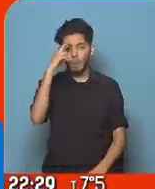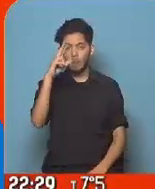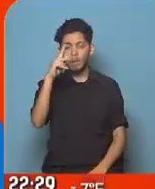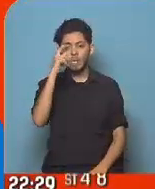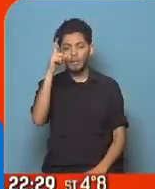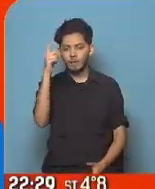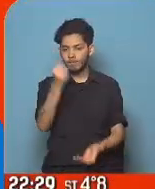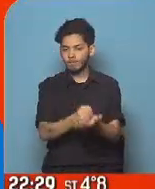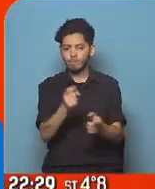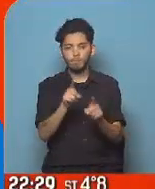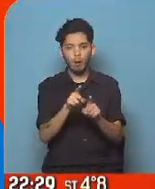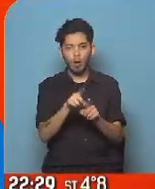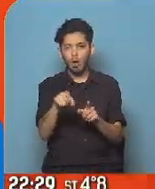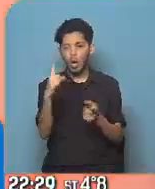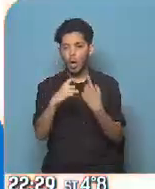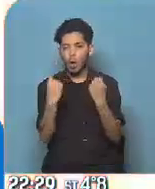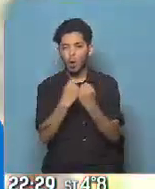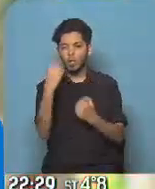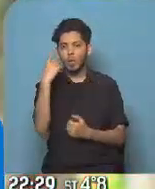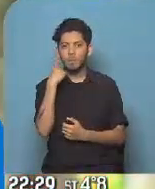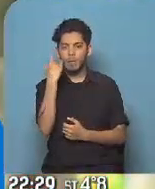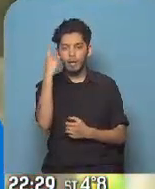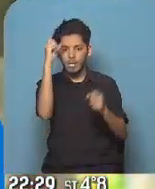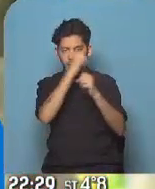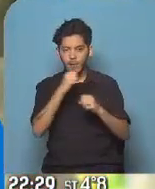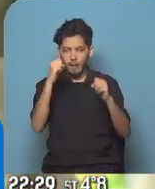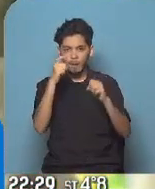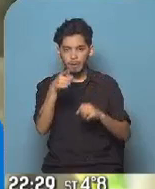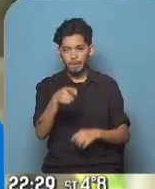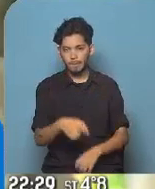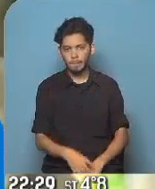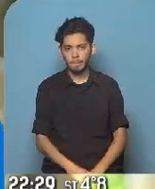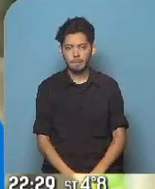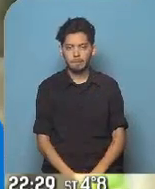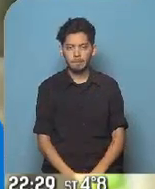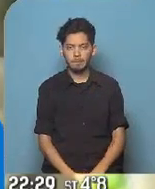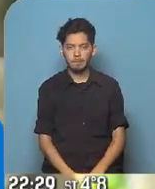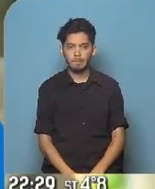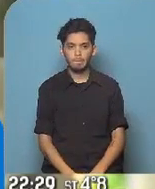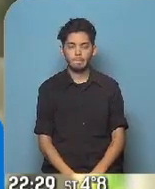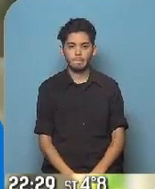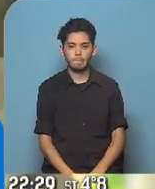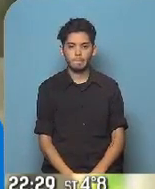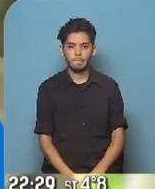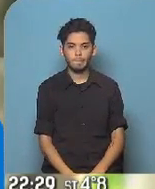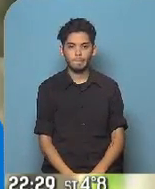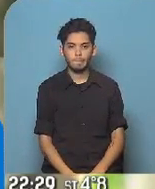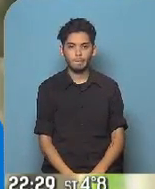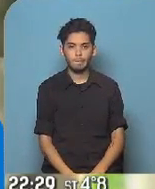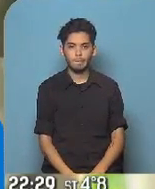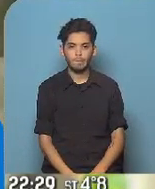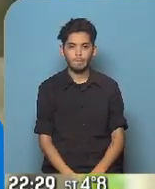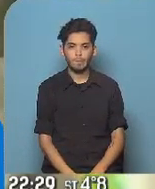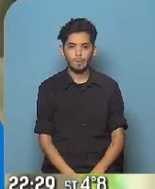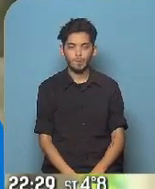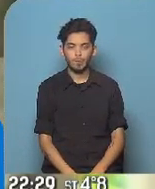julio pasado otro acuerdo con España y Grecia. Diejenigen, die ein Recht auf Bleiben haben, die müssen dann aber auch